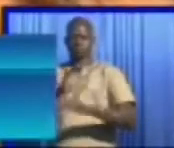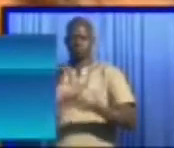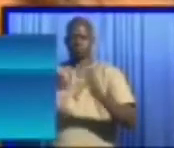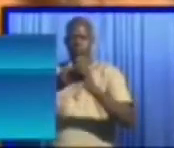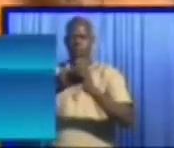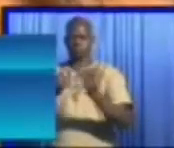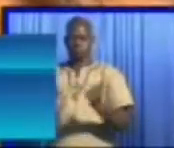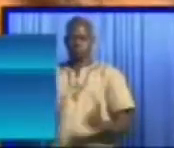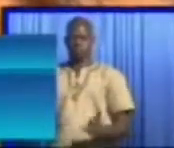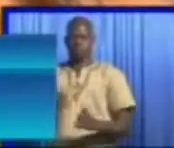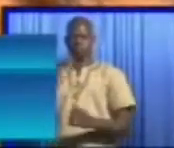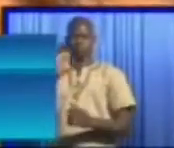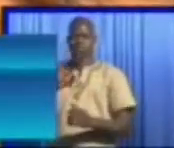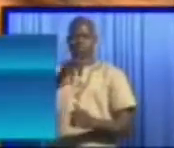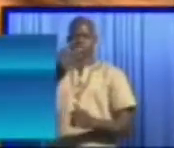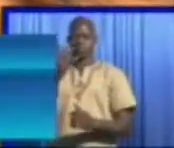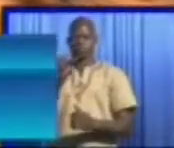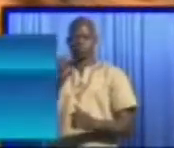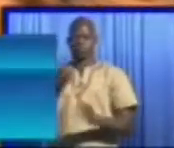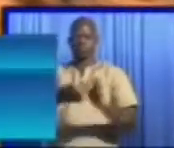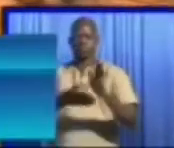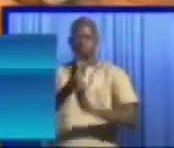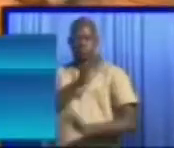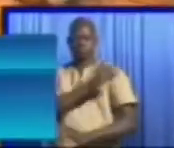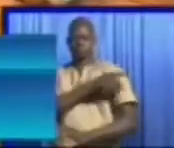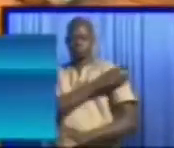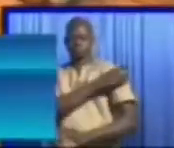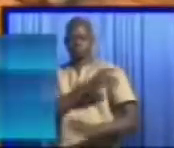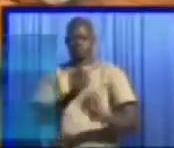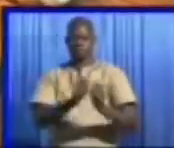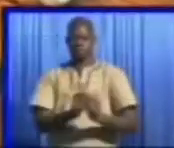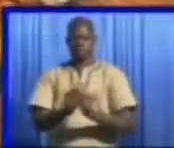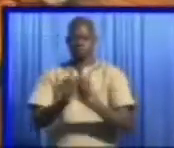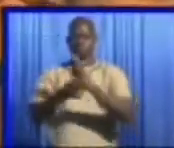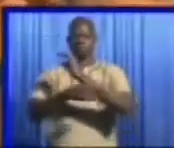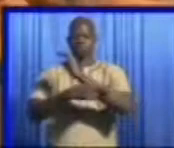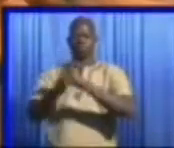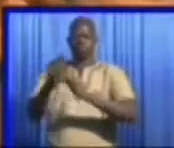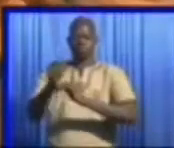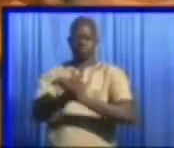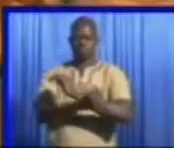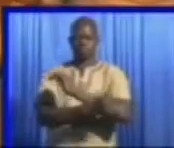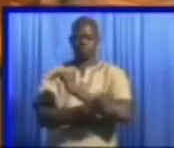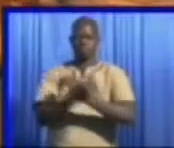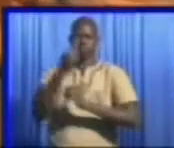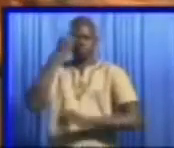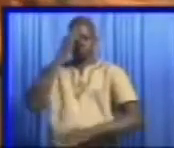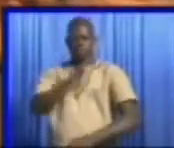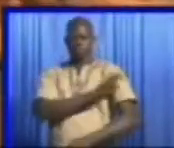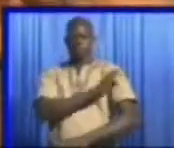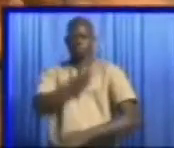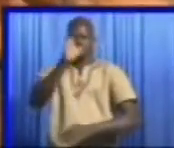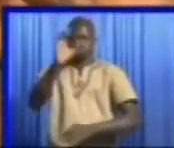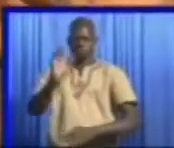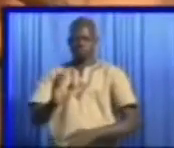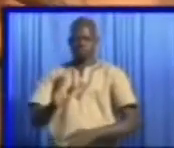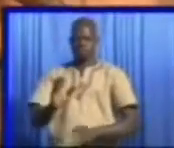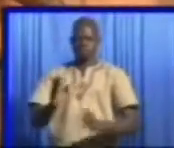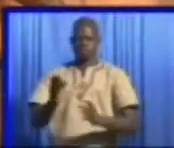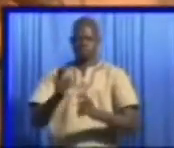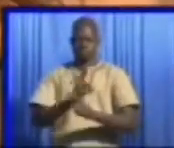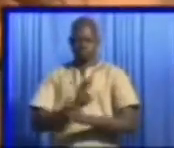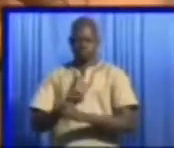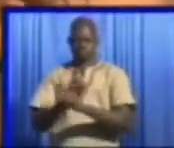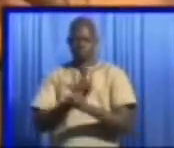et 34 véhicules iront vers les districts au niveau de l'ensemble des régions de notre pays pour renforcer leur capacité en termes de